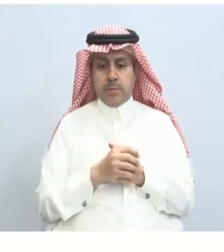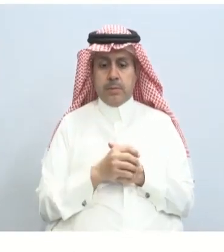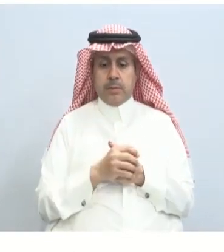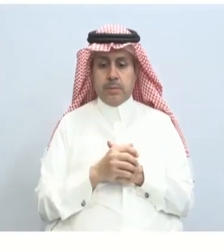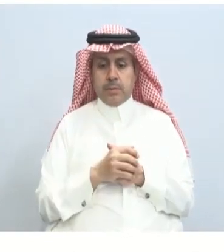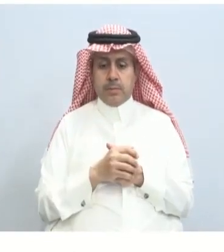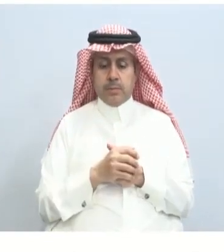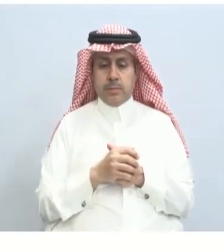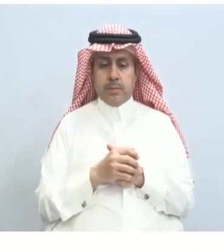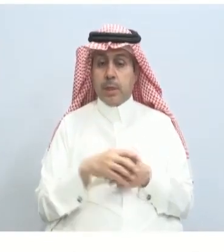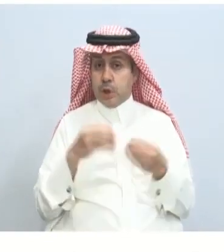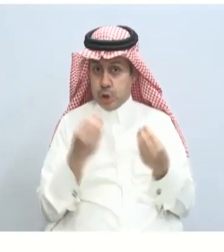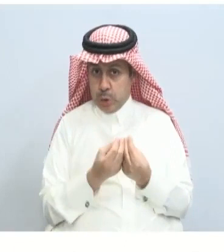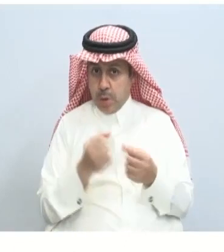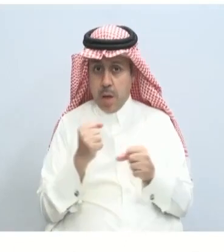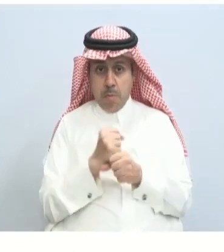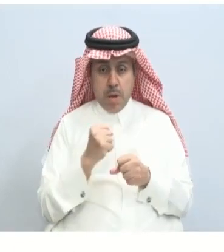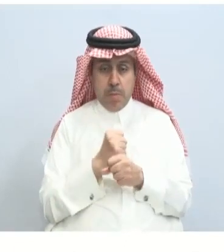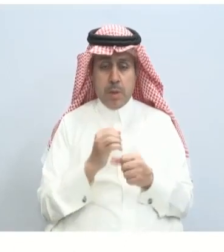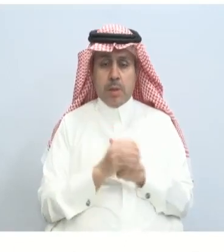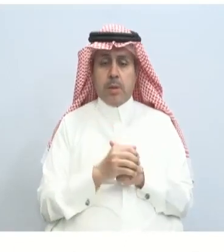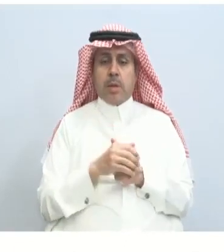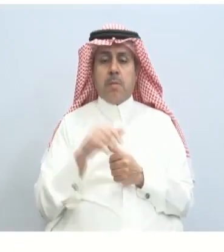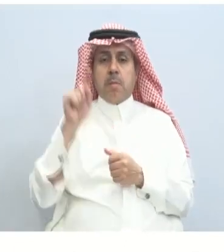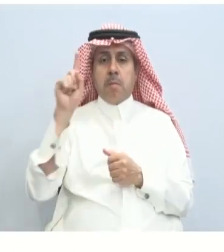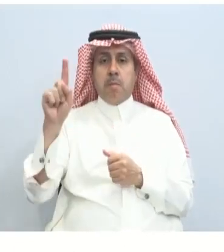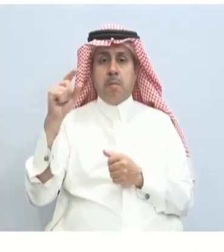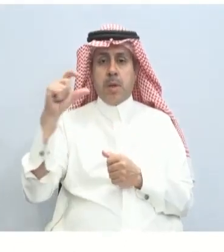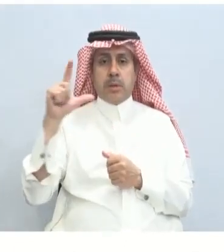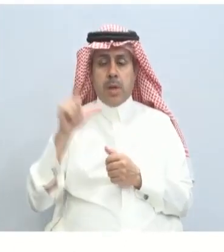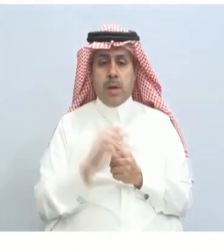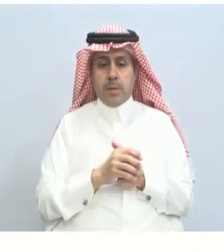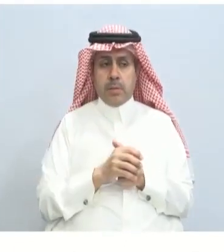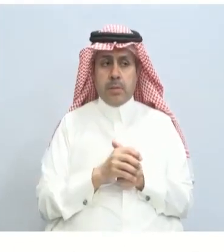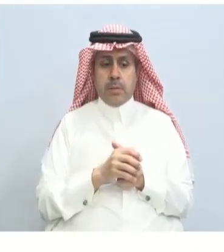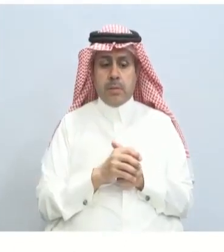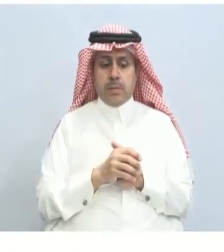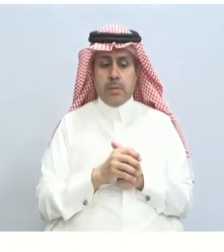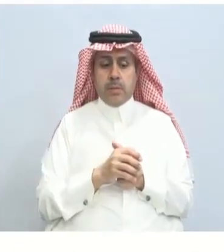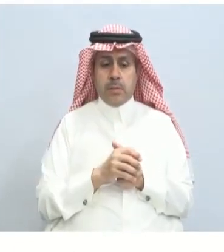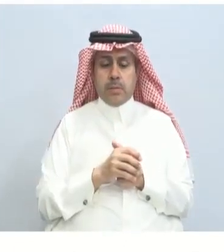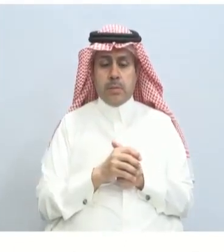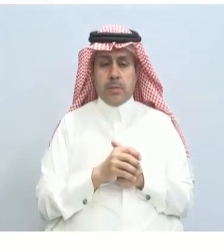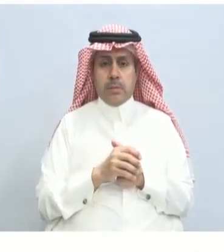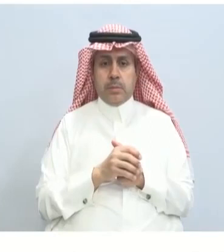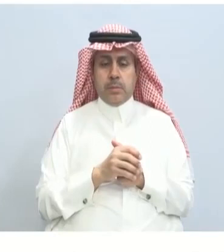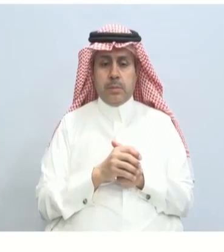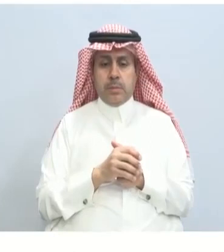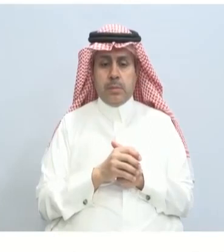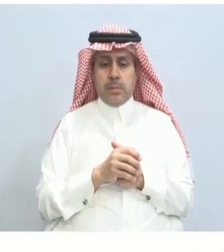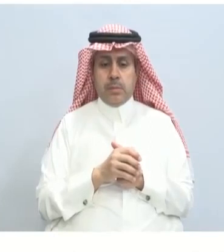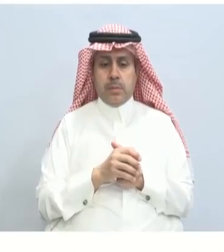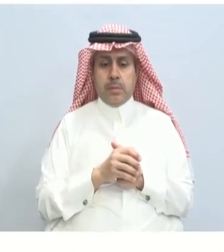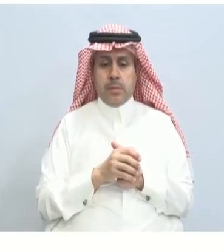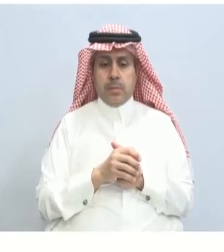قلنا احنا ان الجمع هنا عمليه ابداليه فما عندي اي مشكله باي طريقه يكتب لي هذا الجواب